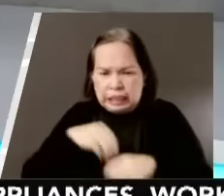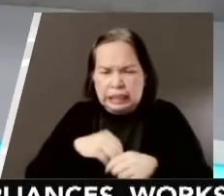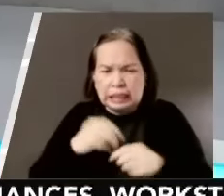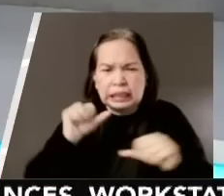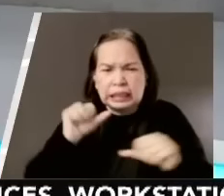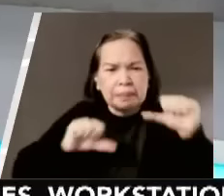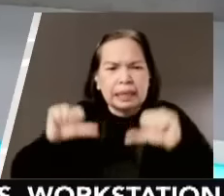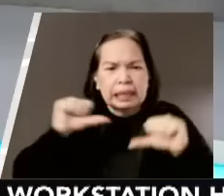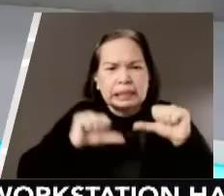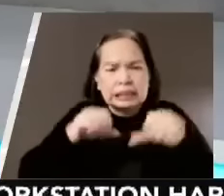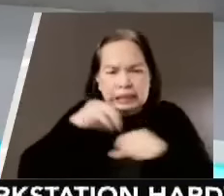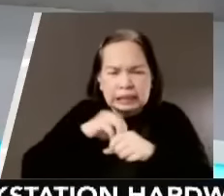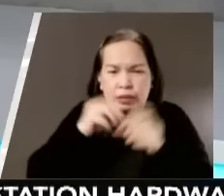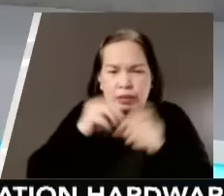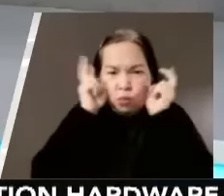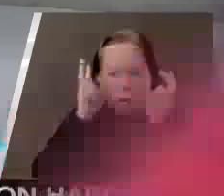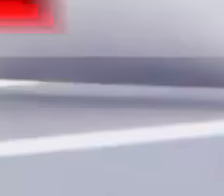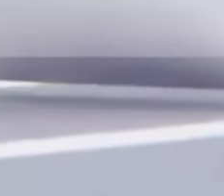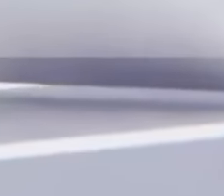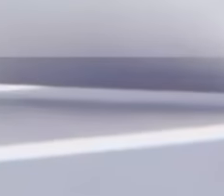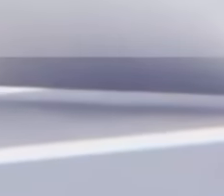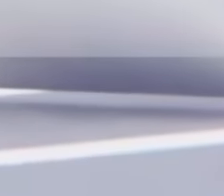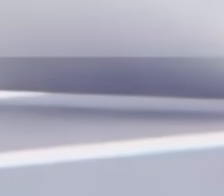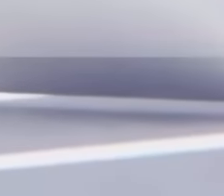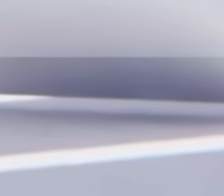Yan ang tinutukan ni Bernadette Reyes.